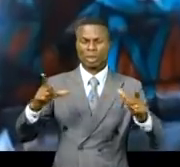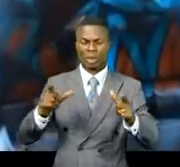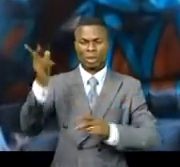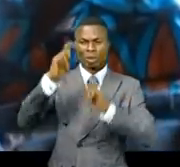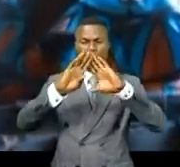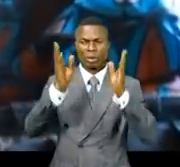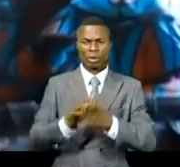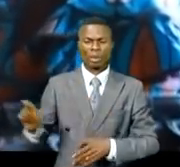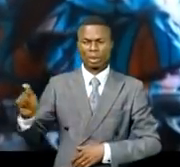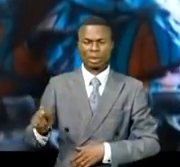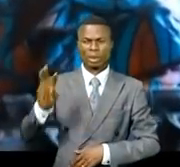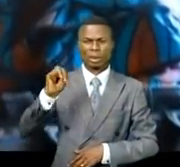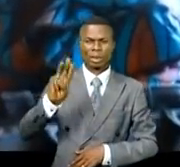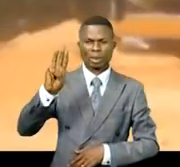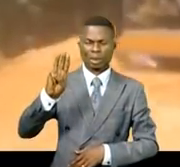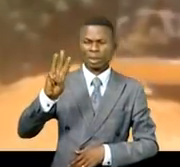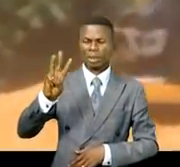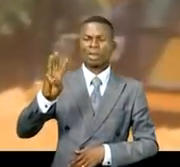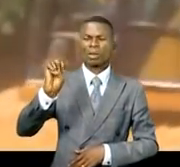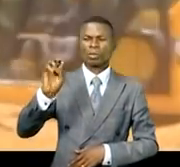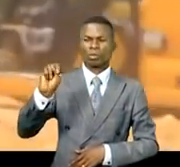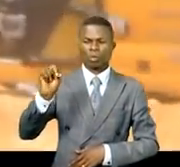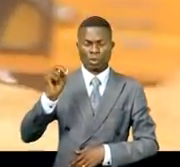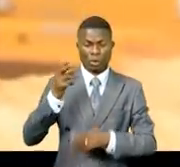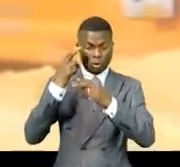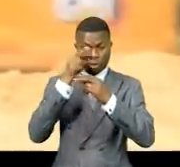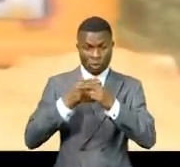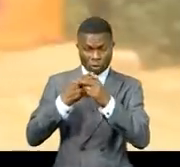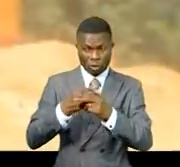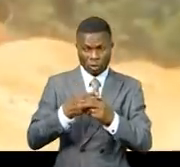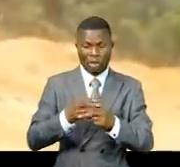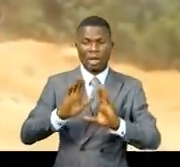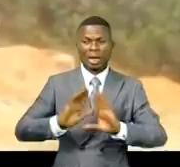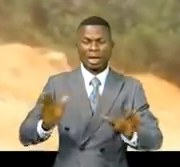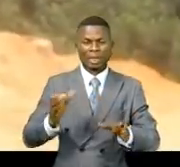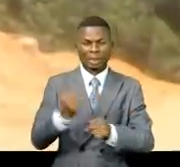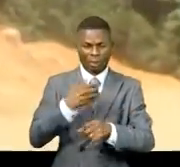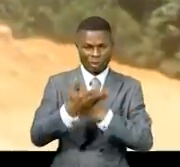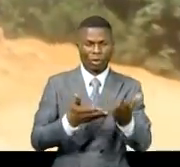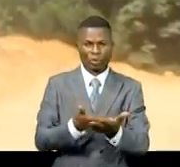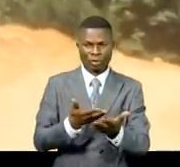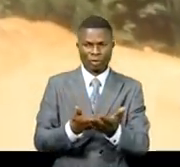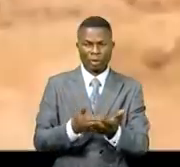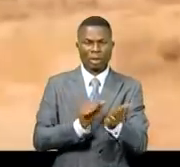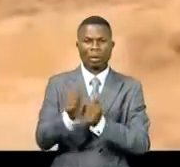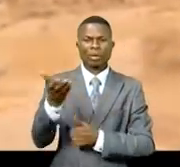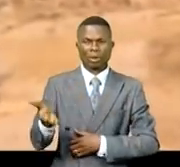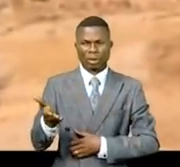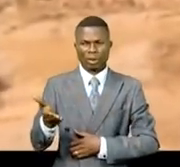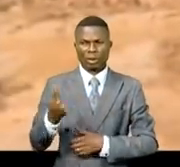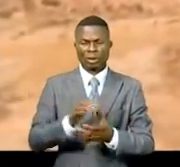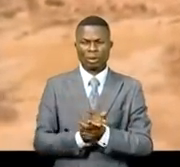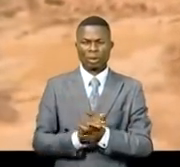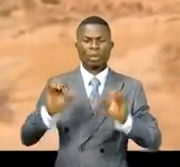du territoire de Mwenga sont appelés à ouvrir l'œil sur la qualité des travaux en cours d'exécution par l'entreprise minière chinoise de